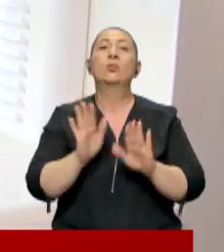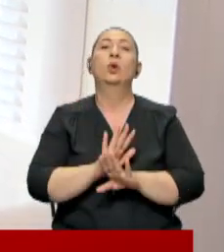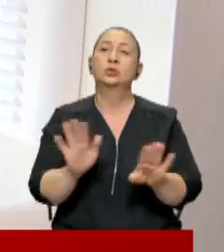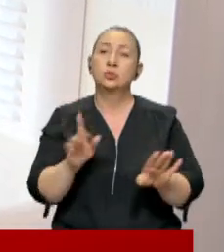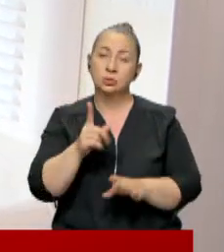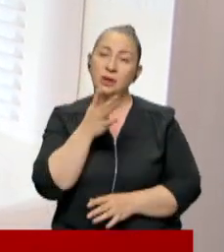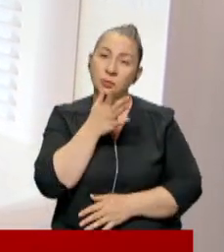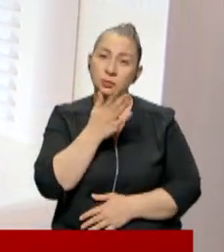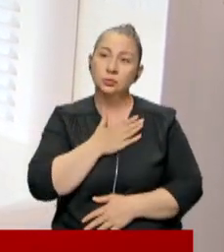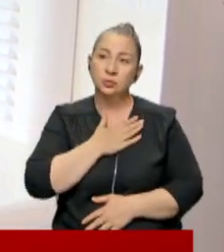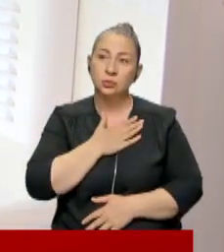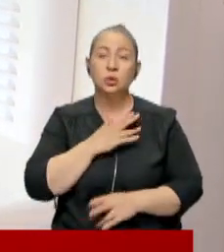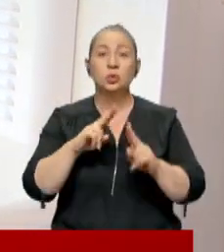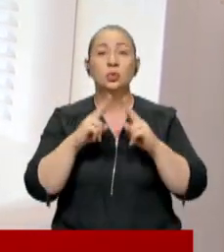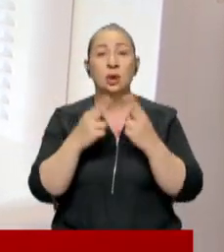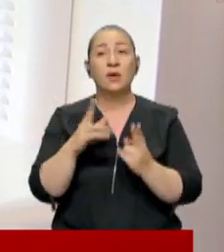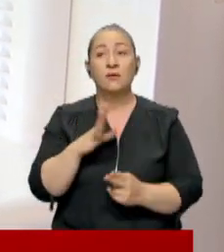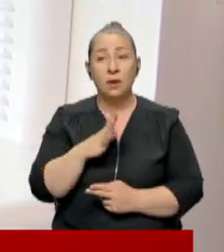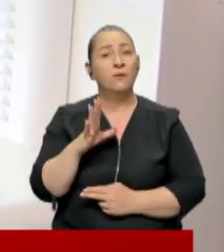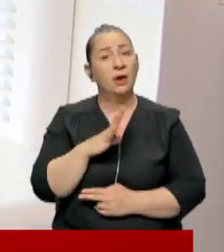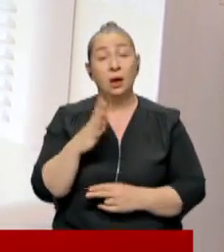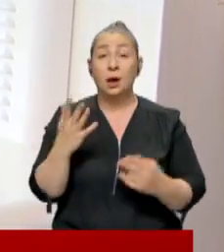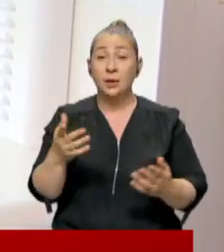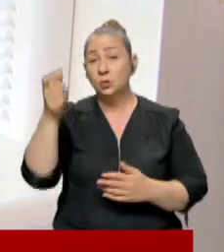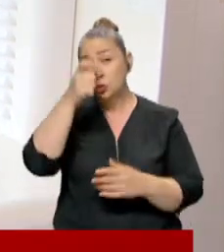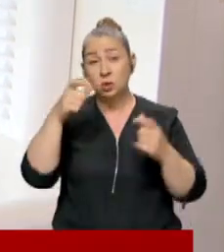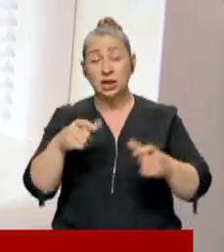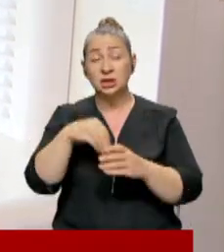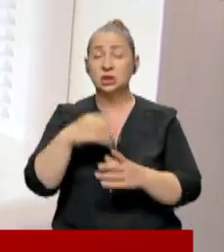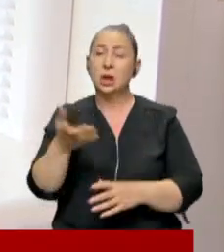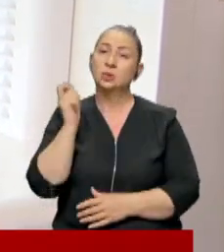gitmiyoruz bunu biliyoruz dünyada var mıdır var ama bu ülke için daha zor